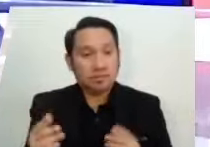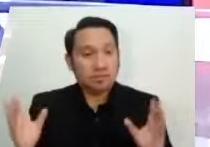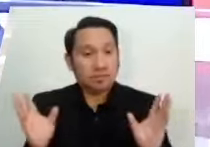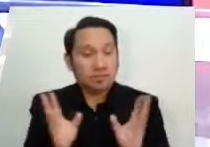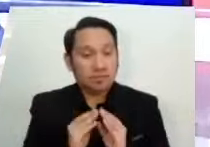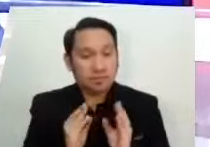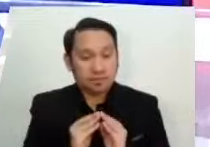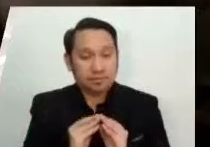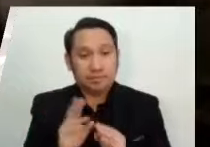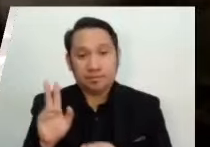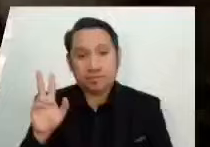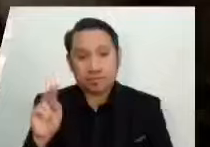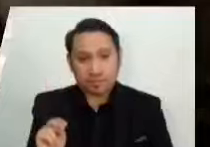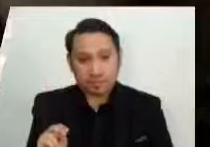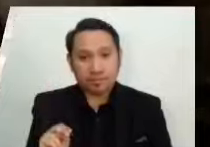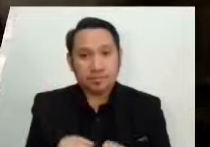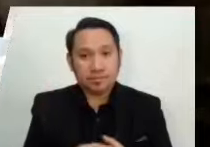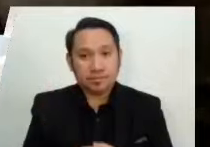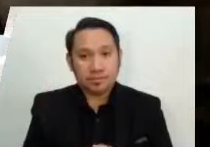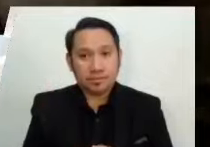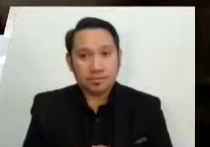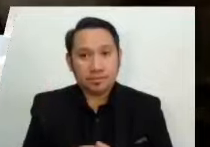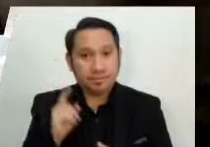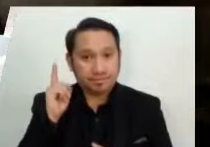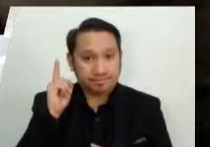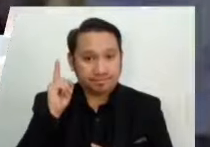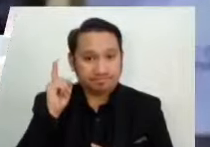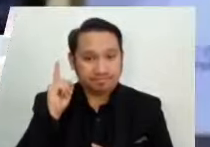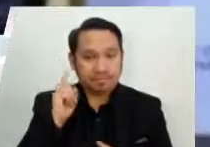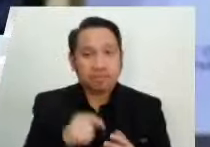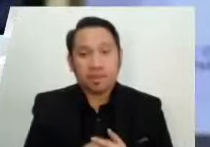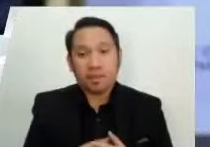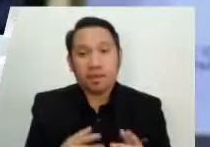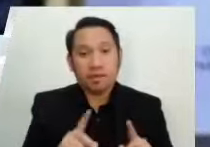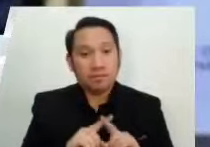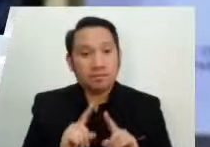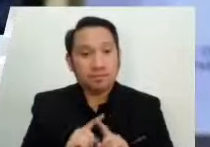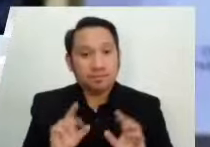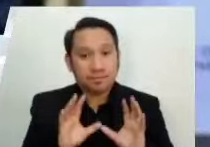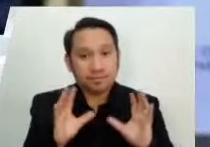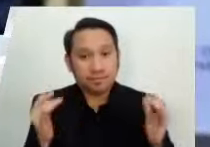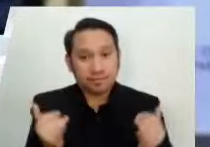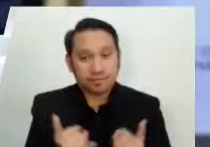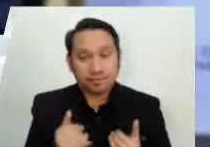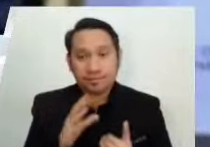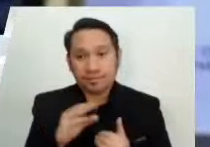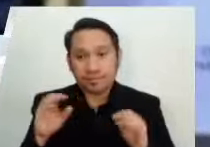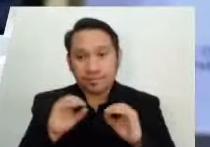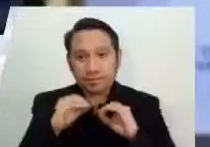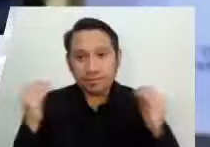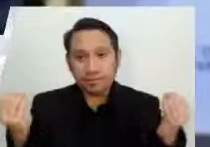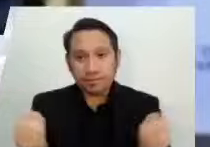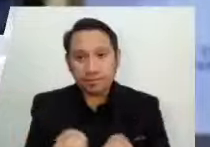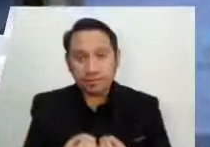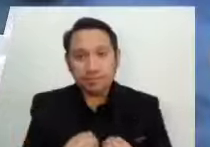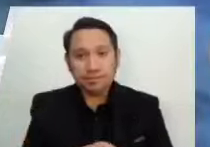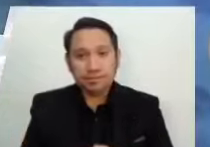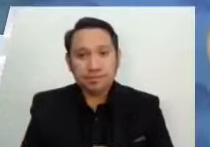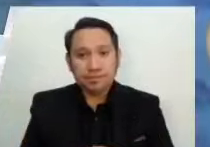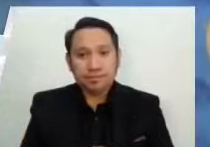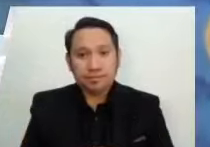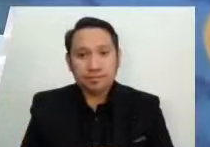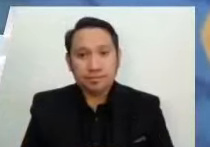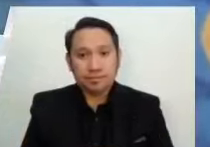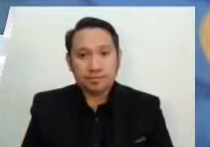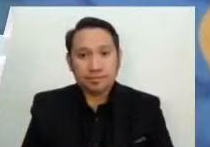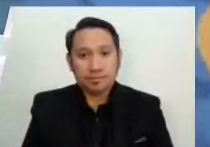Philippines. Dumalo rin ang mga kinatawan ng iba't ibang kumpanya at organisasyon at sustainability advocates. Tinalakay